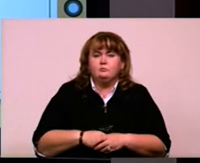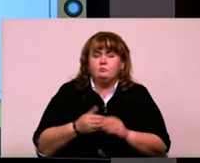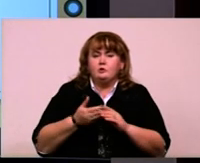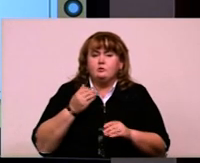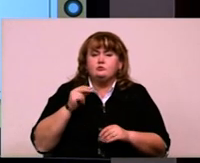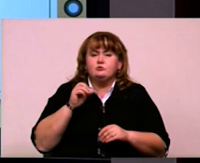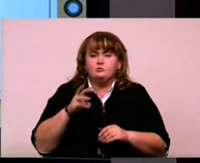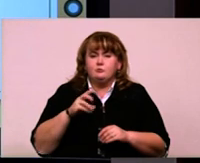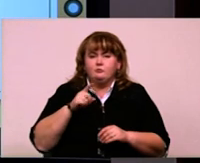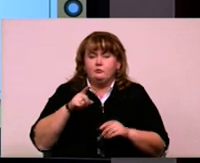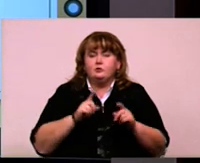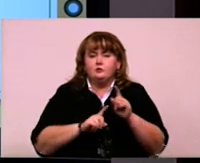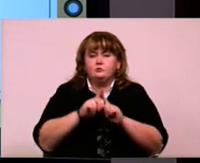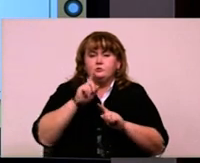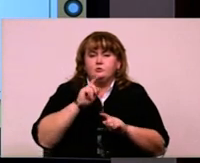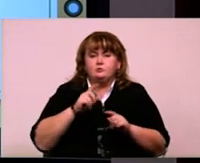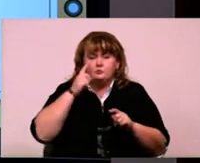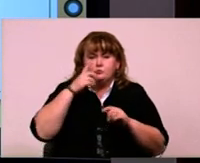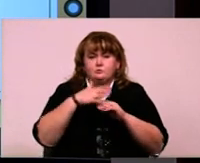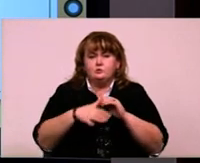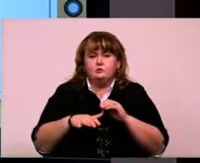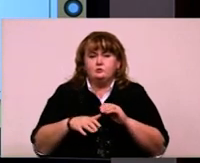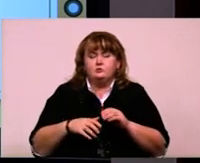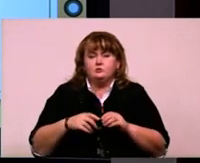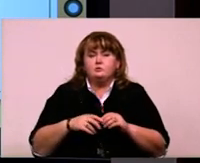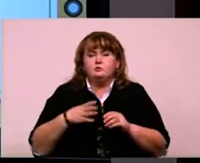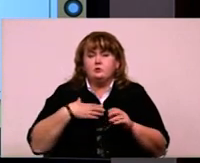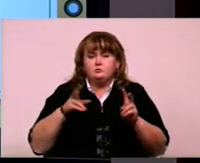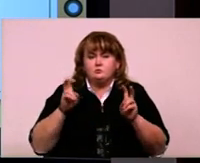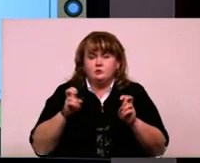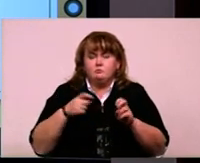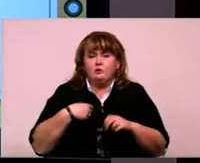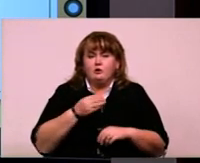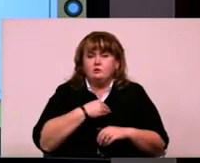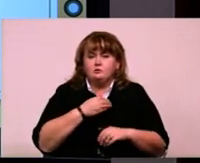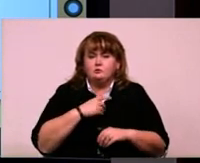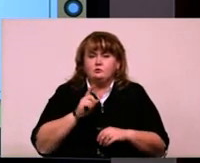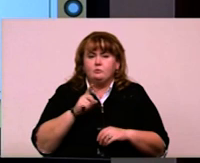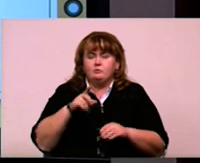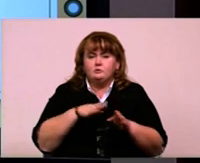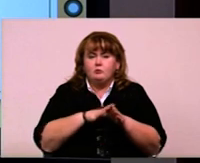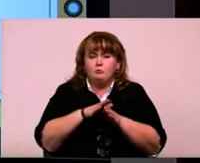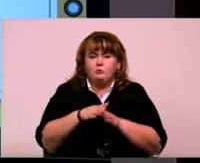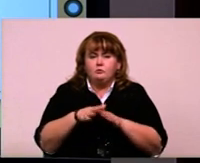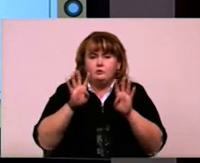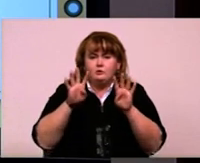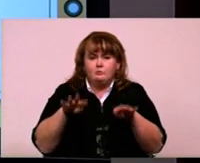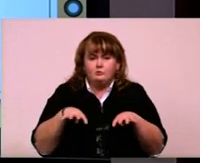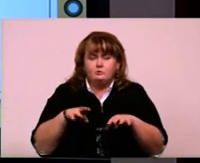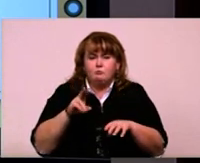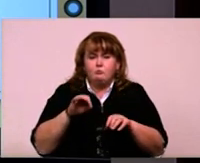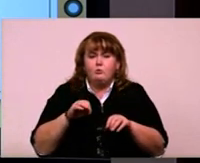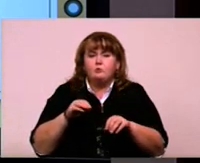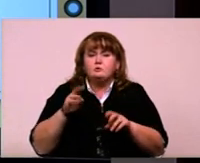Прежде чем вы начнете изучать, мы начнем изучать нашу тему, я бы хотела, чтобы вы заполнили таблицу по